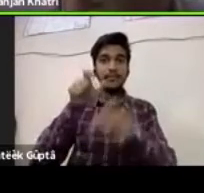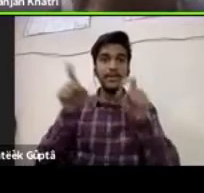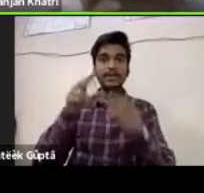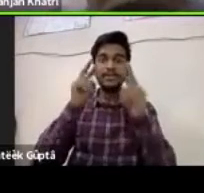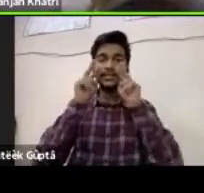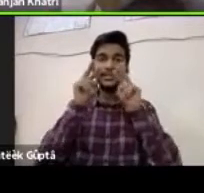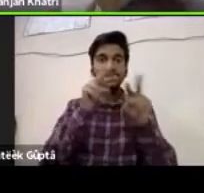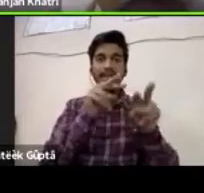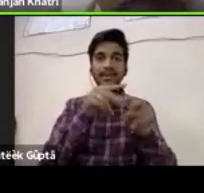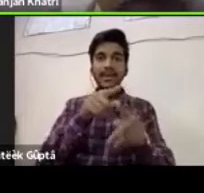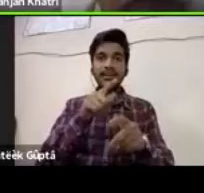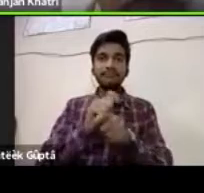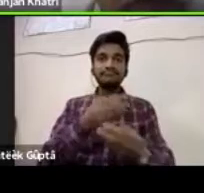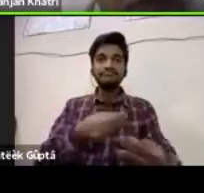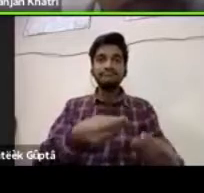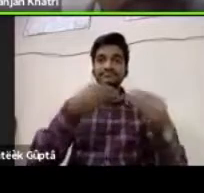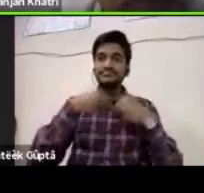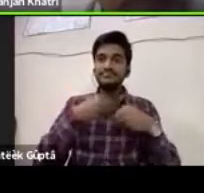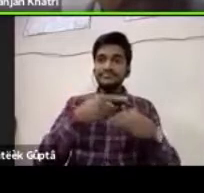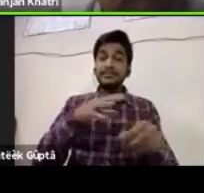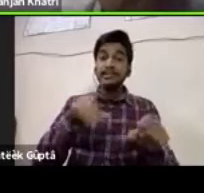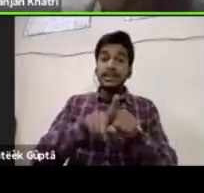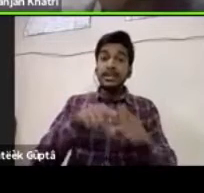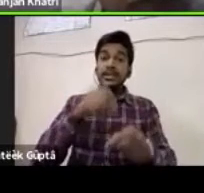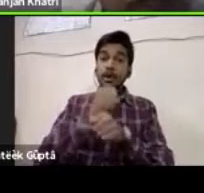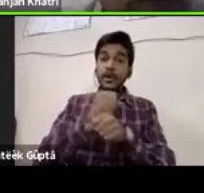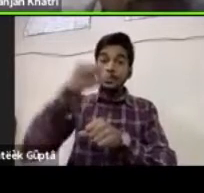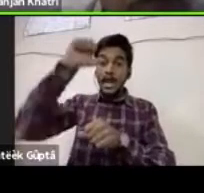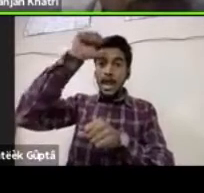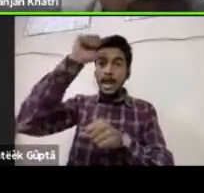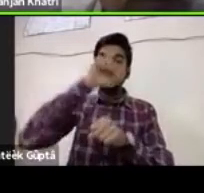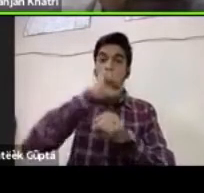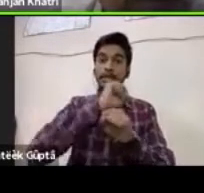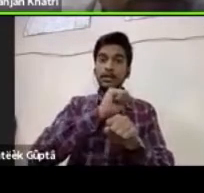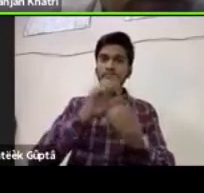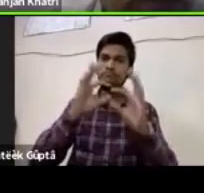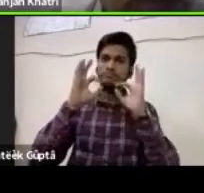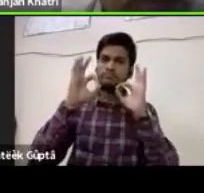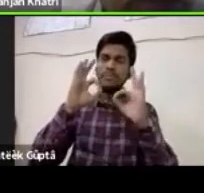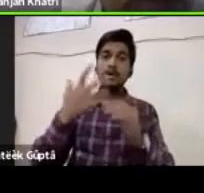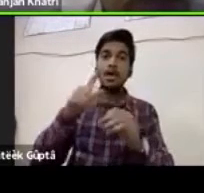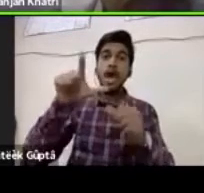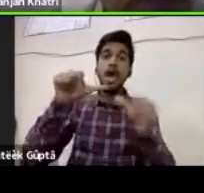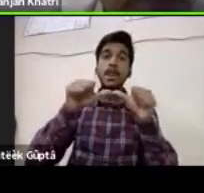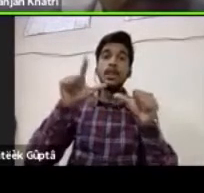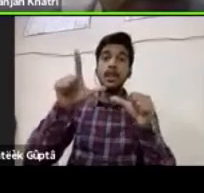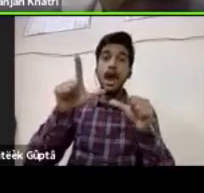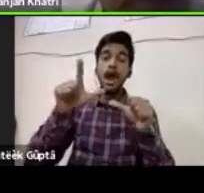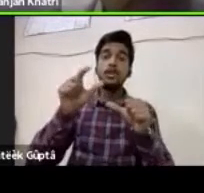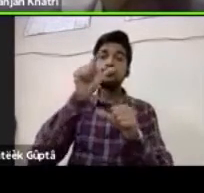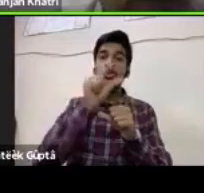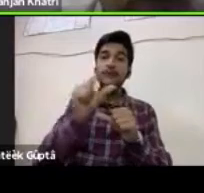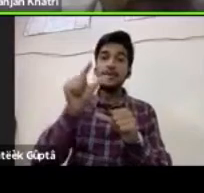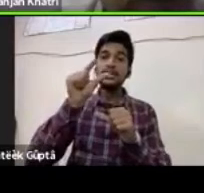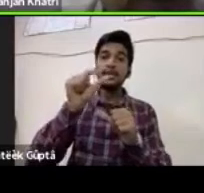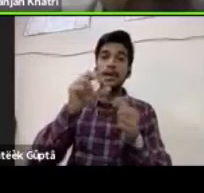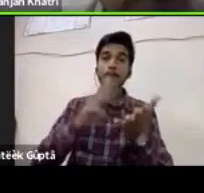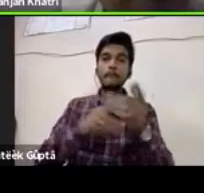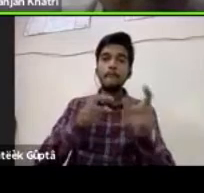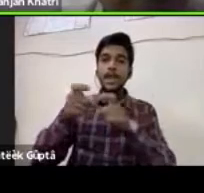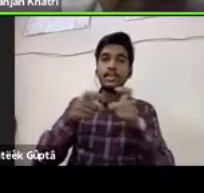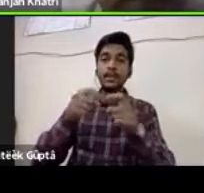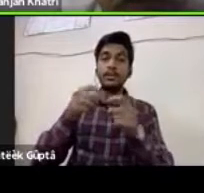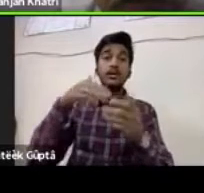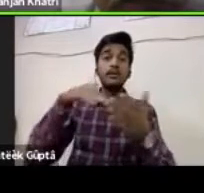दूसरा, गवर्नमेंट ऑफ इंडिया को एक बड़ी अच्छी इंस्टीट्यूट है, लाल बहादुर शास्त्री इंस्टीट्यूट ऑफ मैनेजमेंट मसूरी में, जहाँ